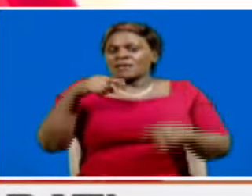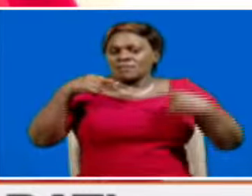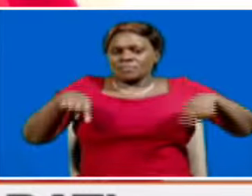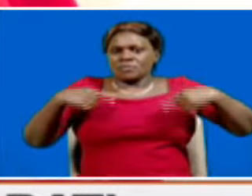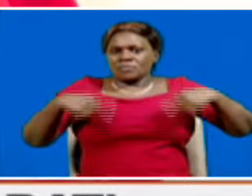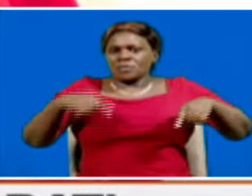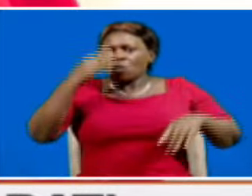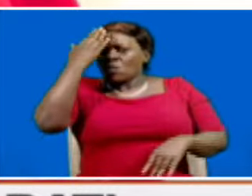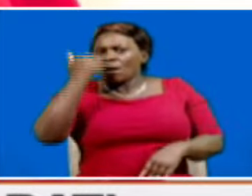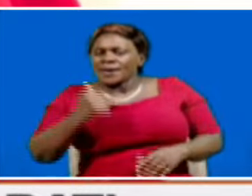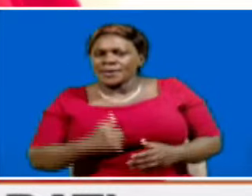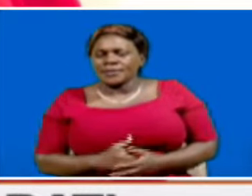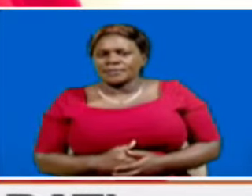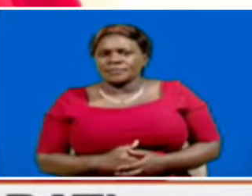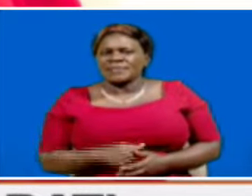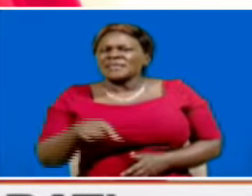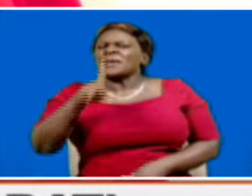kuongea?